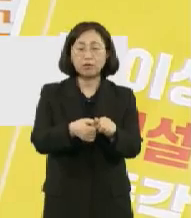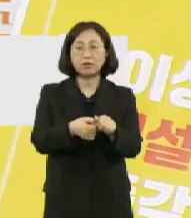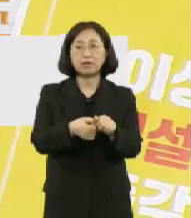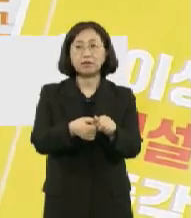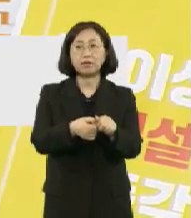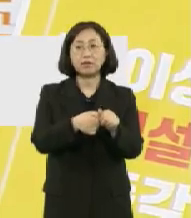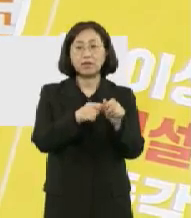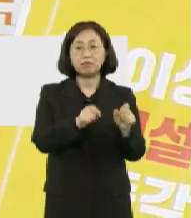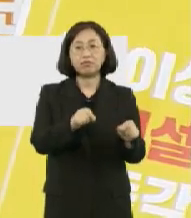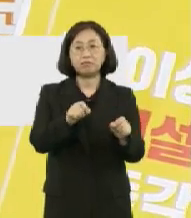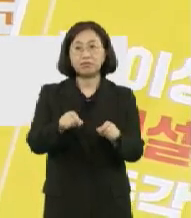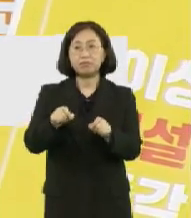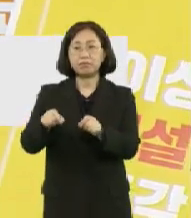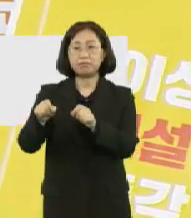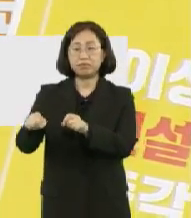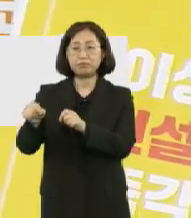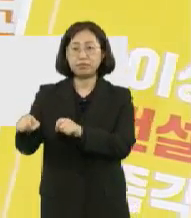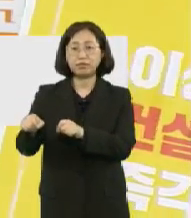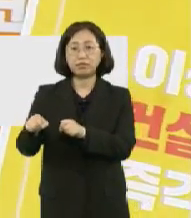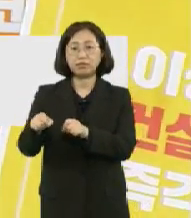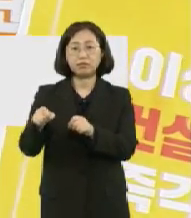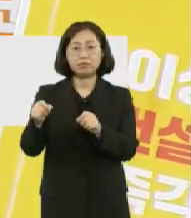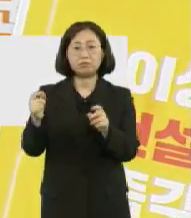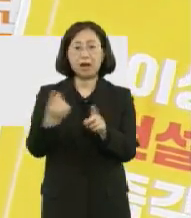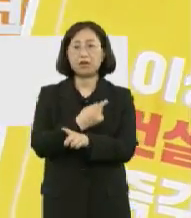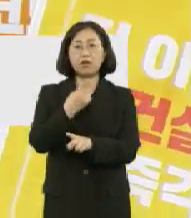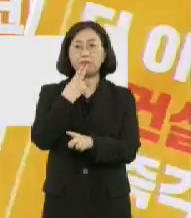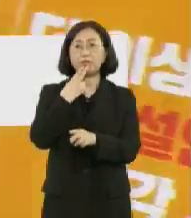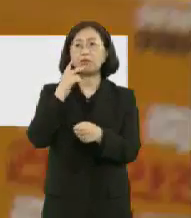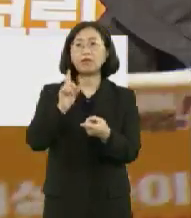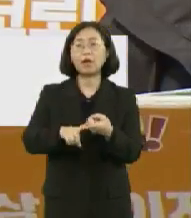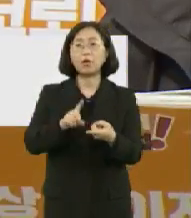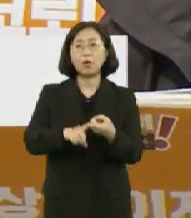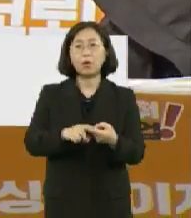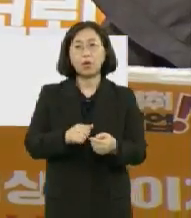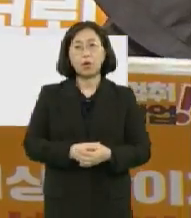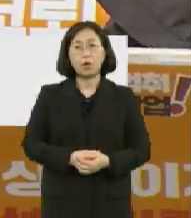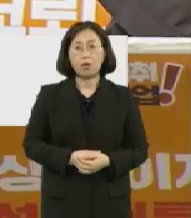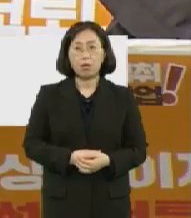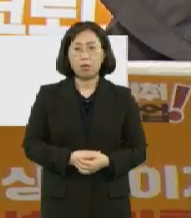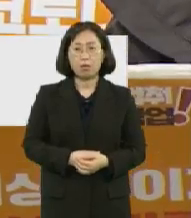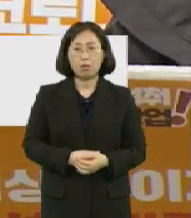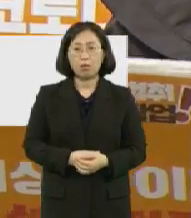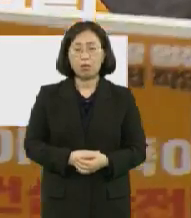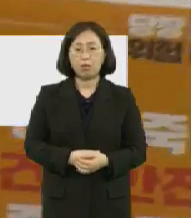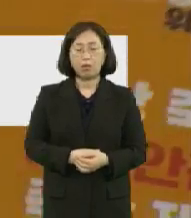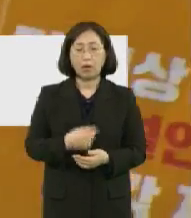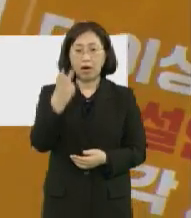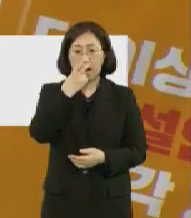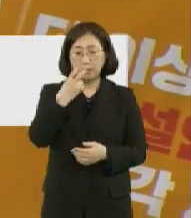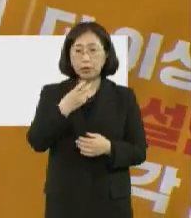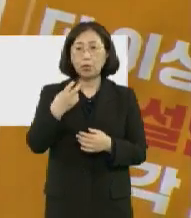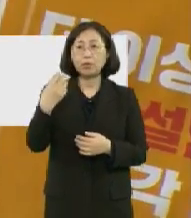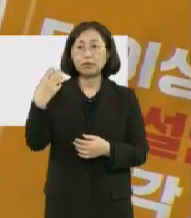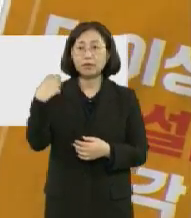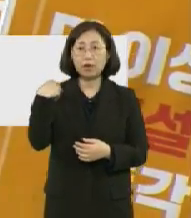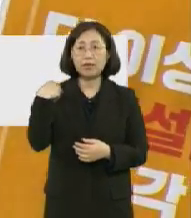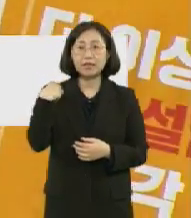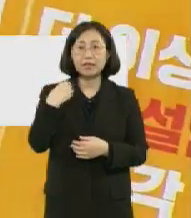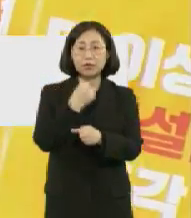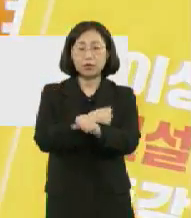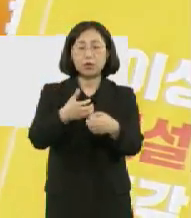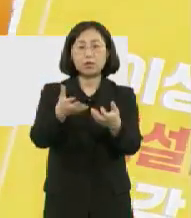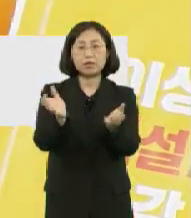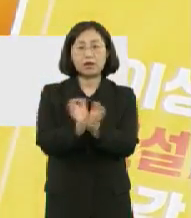여전히 한 걸음도 나아가고 있지 못하는 예방감독 부처인 노동청의